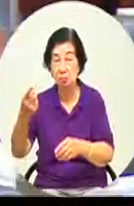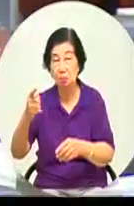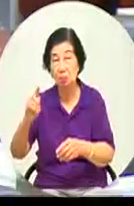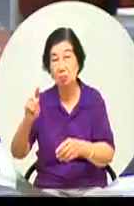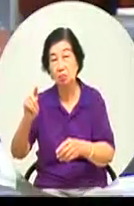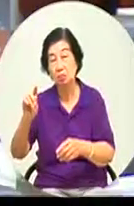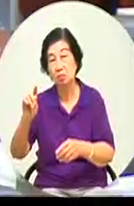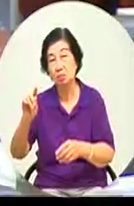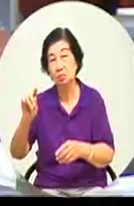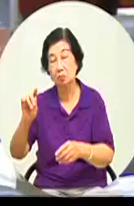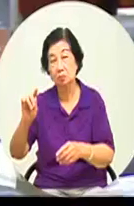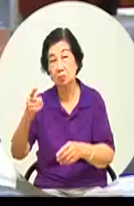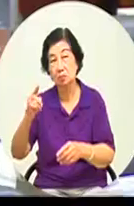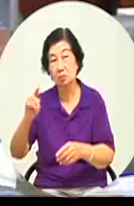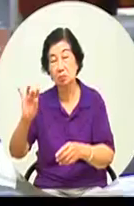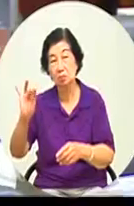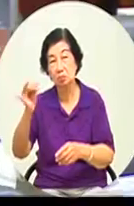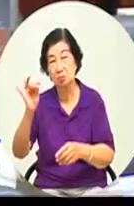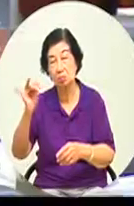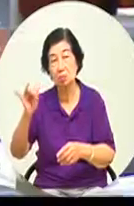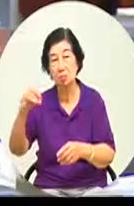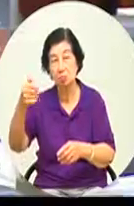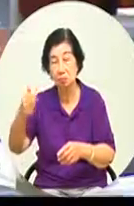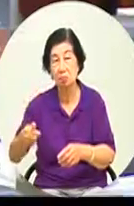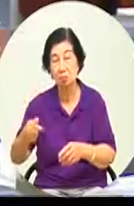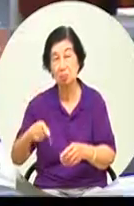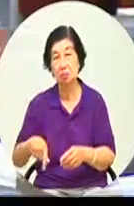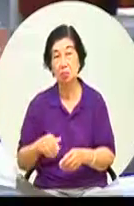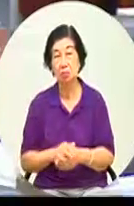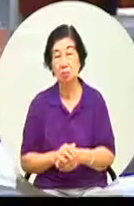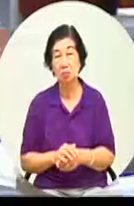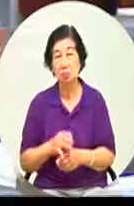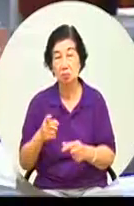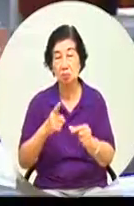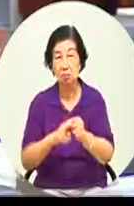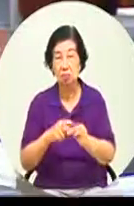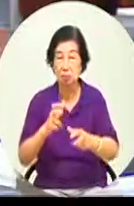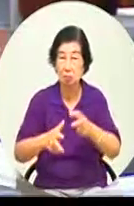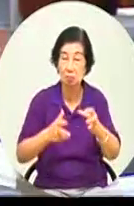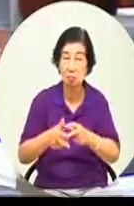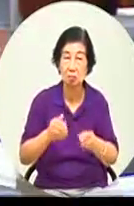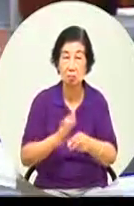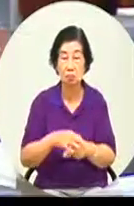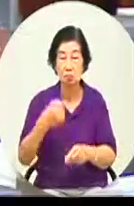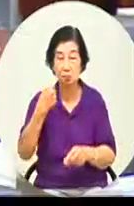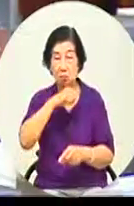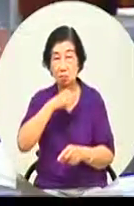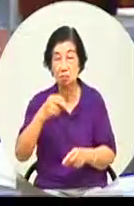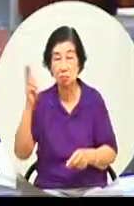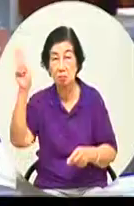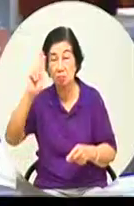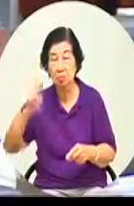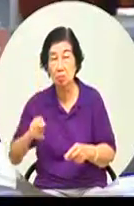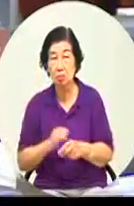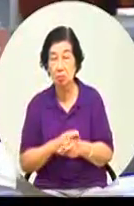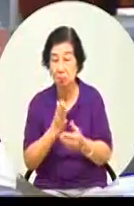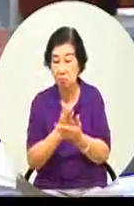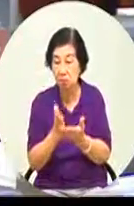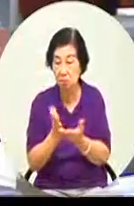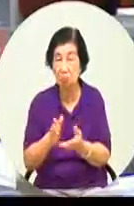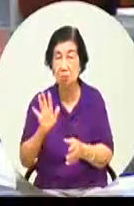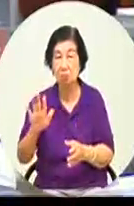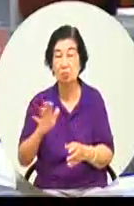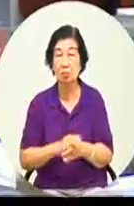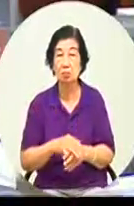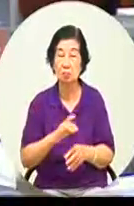这个咱的这资金筹措，中油、台电等等，因这嘛拢是啊，嘛是拢是